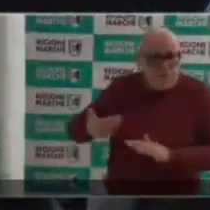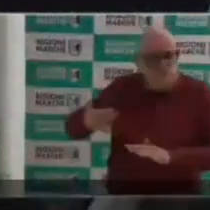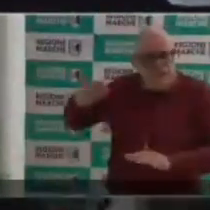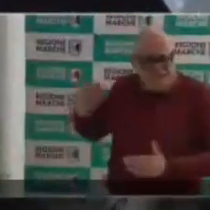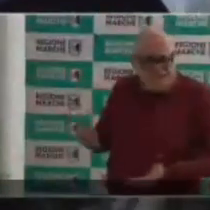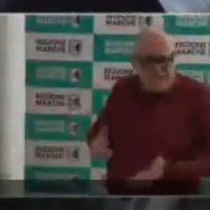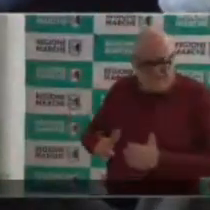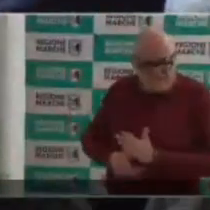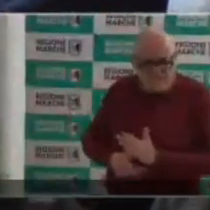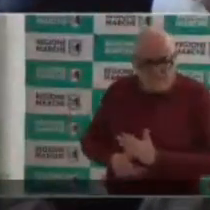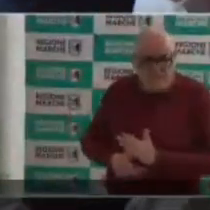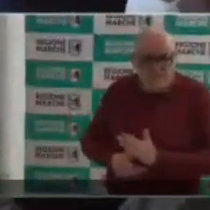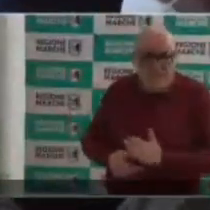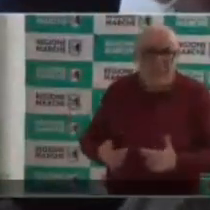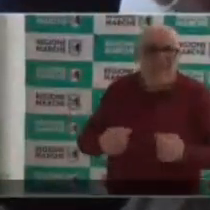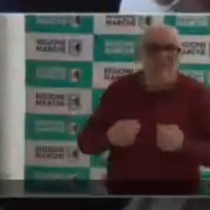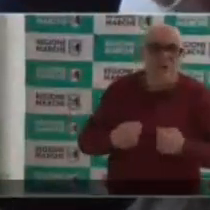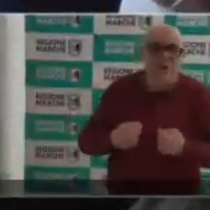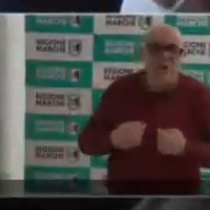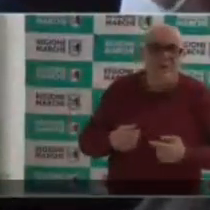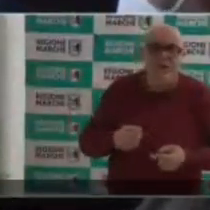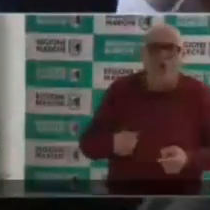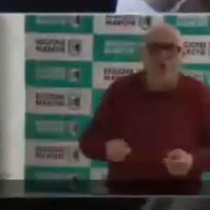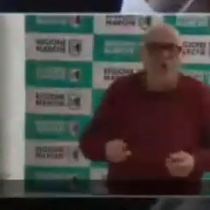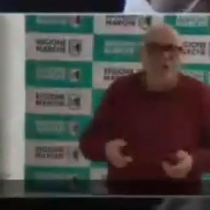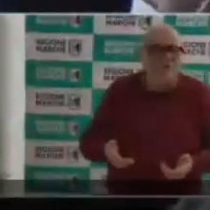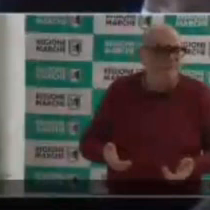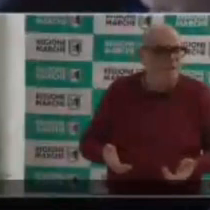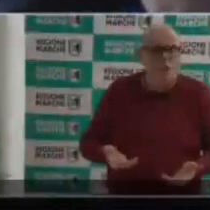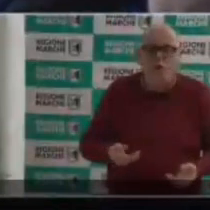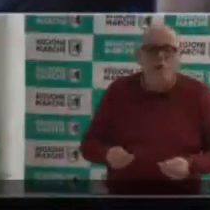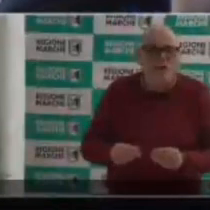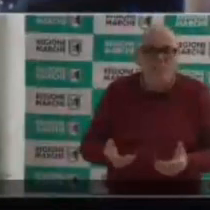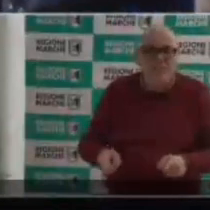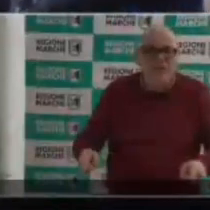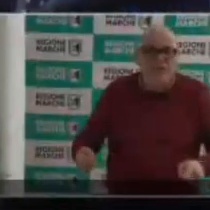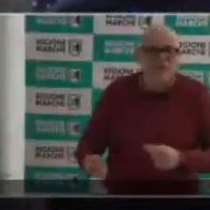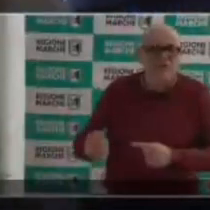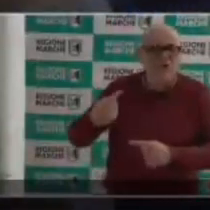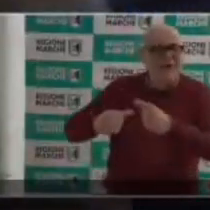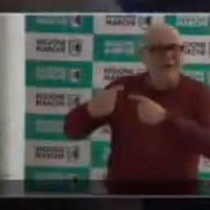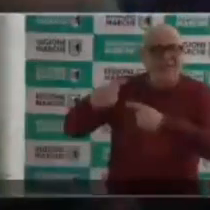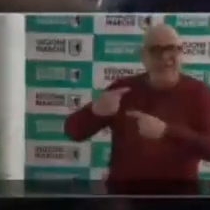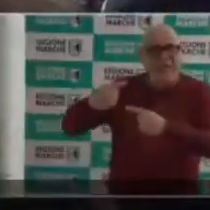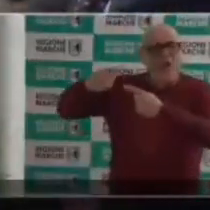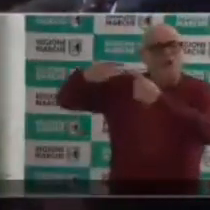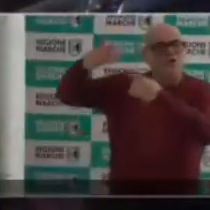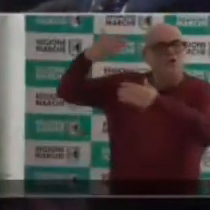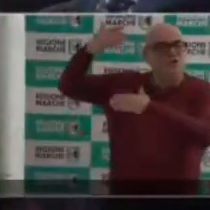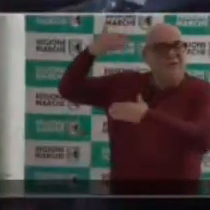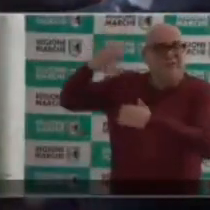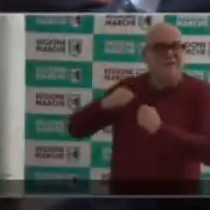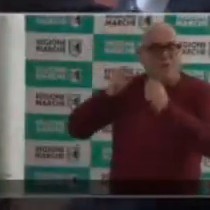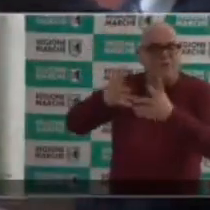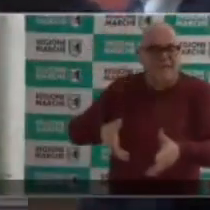un po' ritornare alle nostre origini del volontariato, perché a volte ci siamo anche specializzati troppo in quello che facciamo. Poi la pandemia